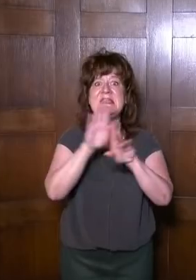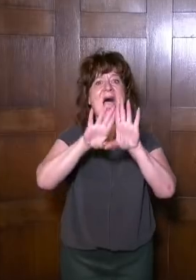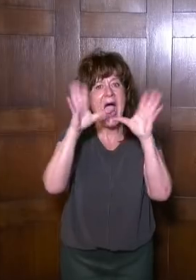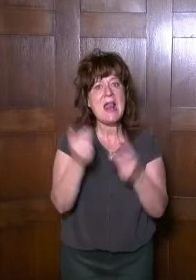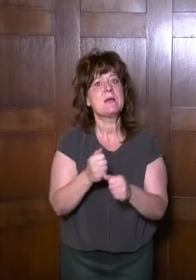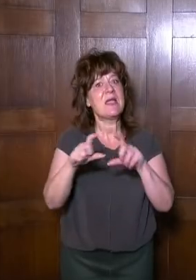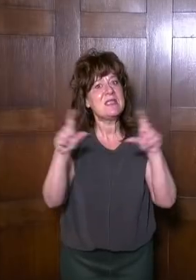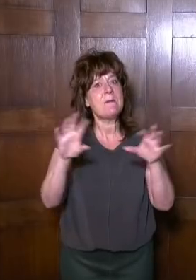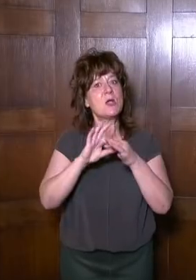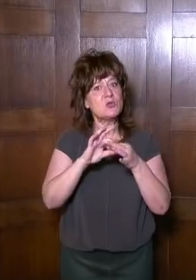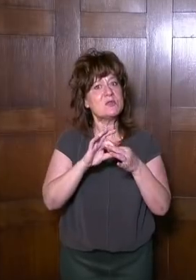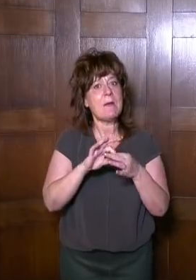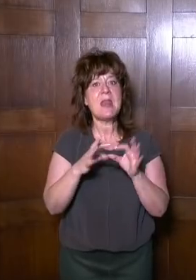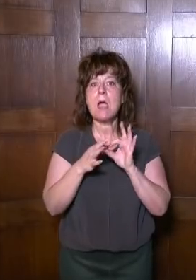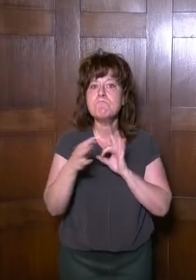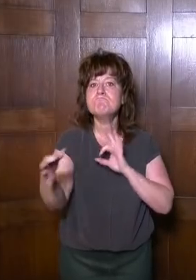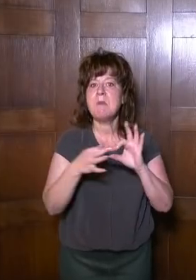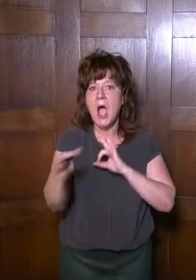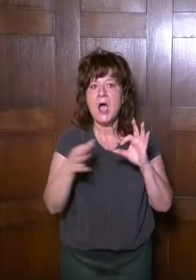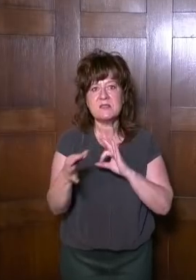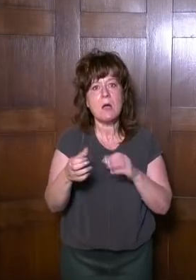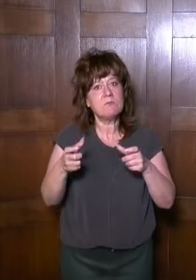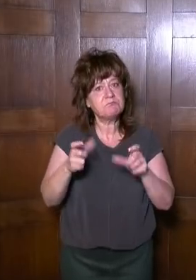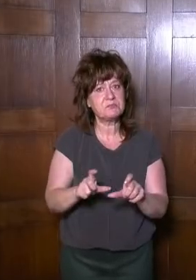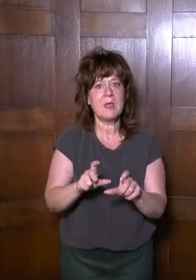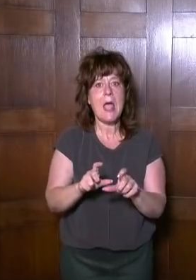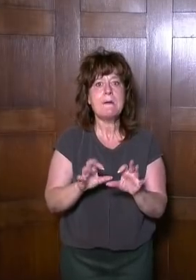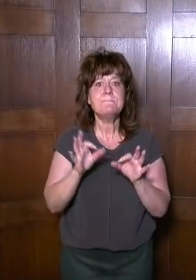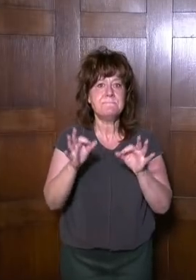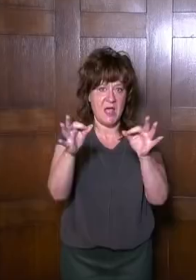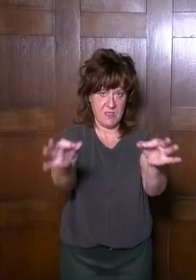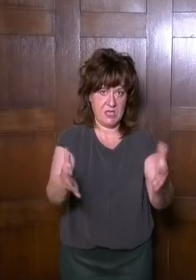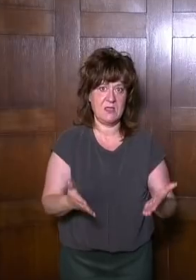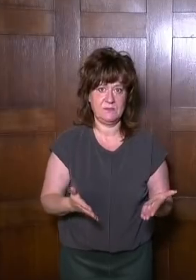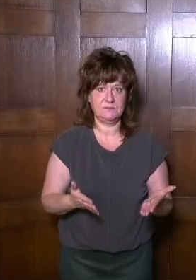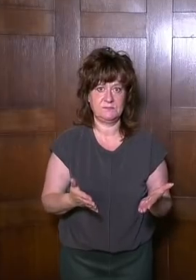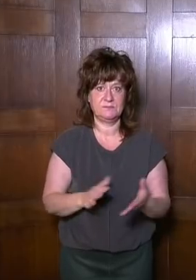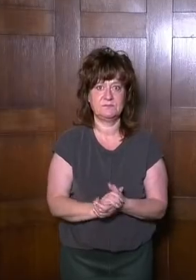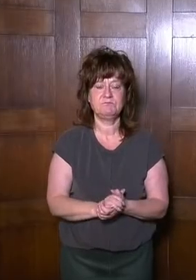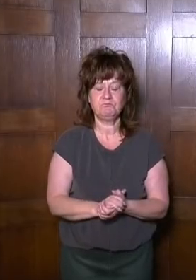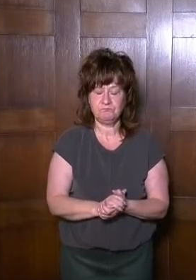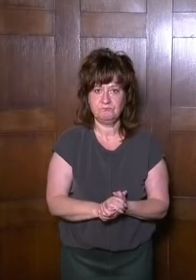mit den Maßnahmen, die bisher getroffen worden sind zur Eindämmung der Pandemie?